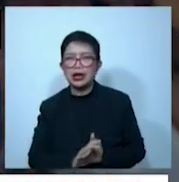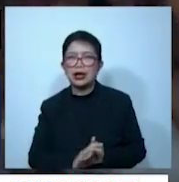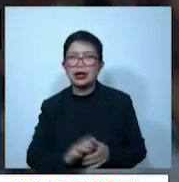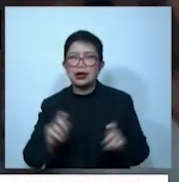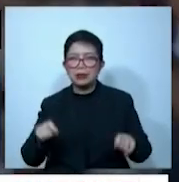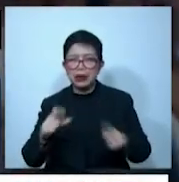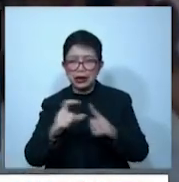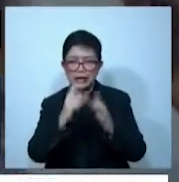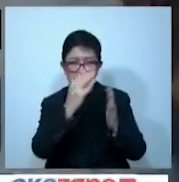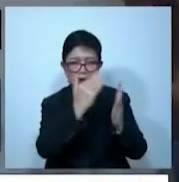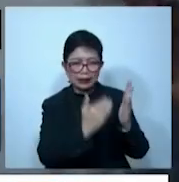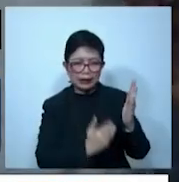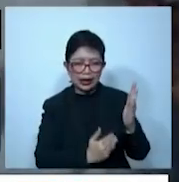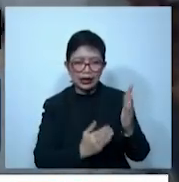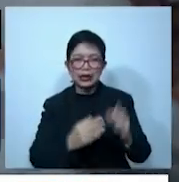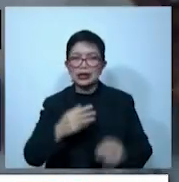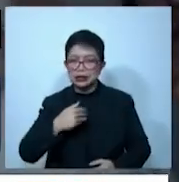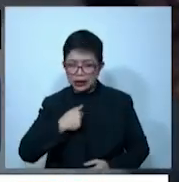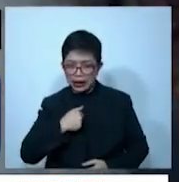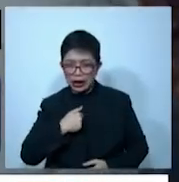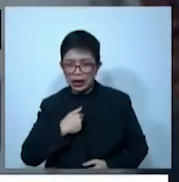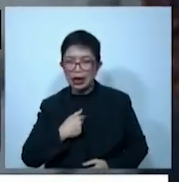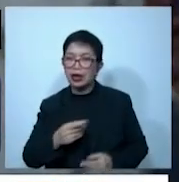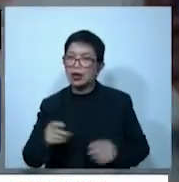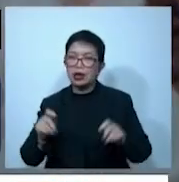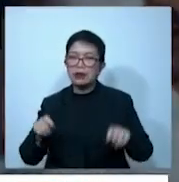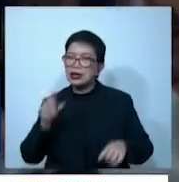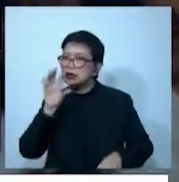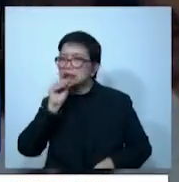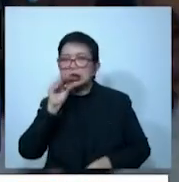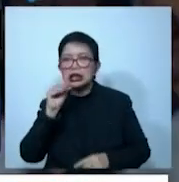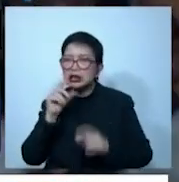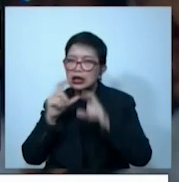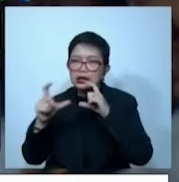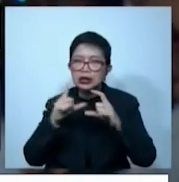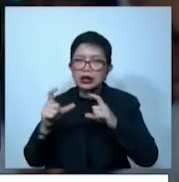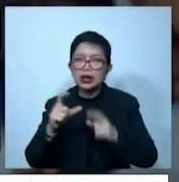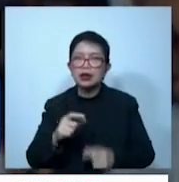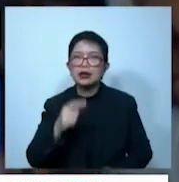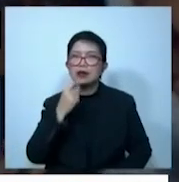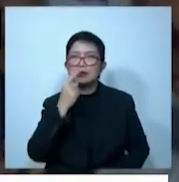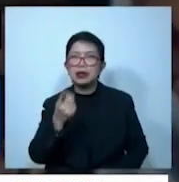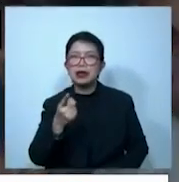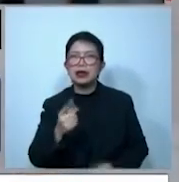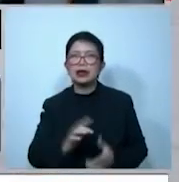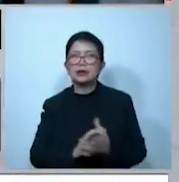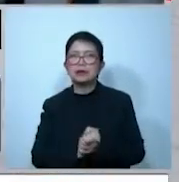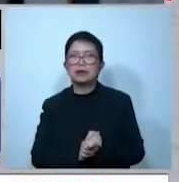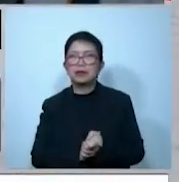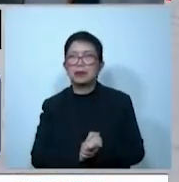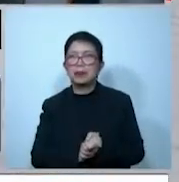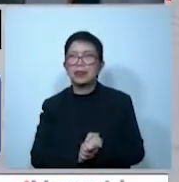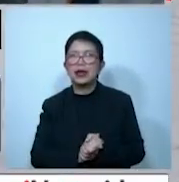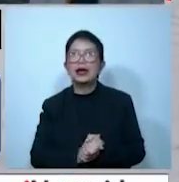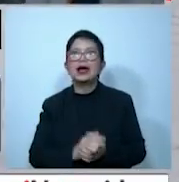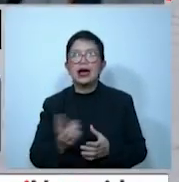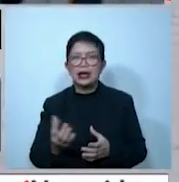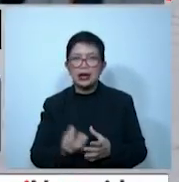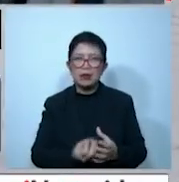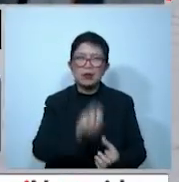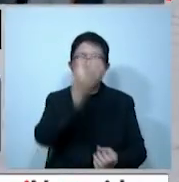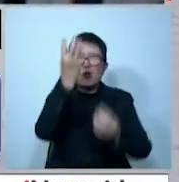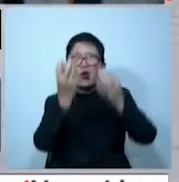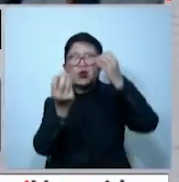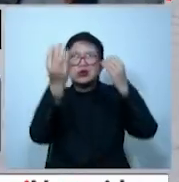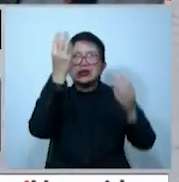Oke? Okay? Ini pakai data. Jadi ketika ditunjukkan, ya memang ada sumber polutan dari dalam kota, tapi